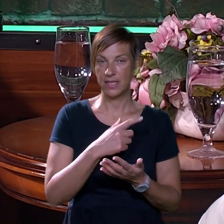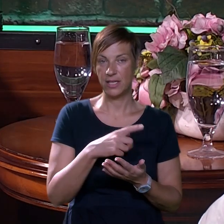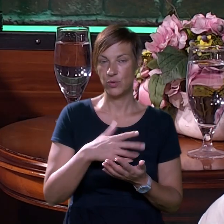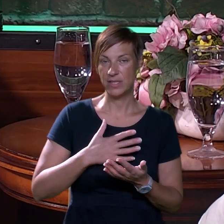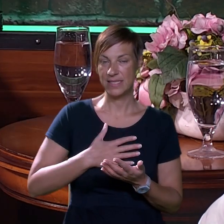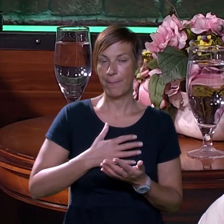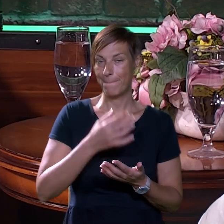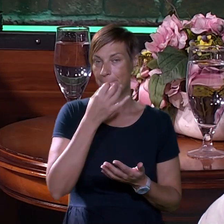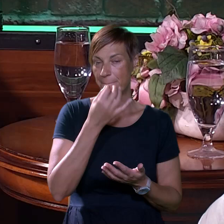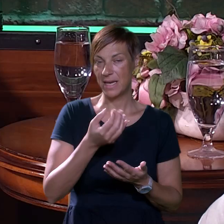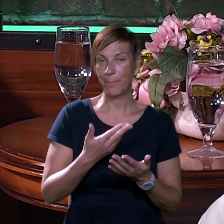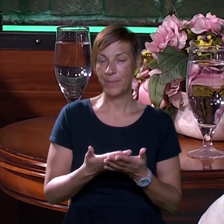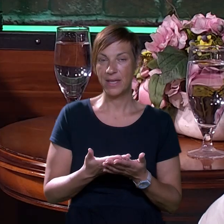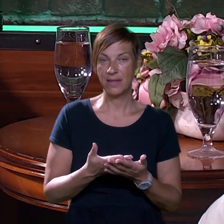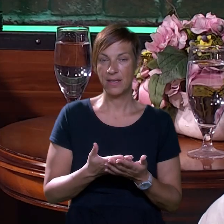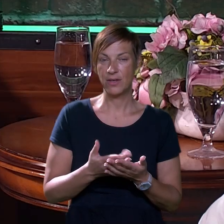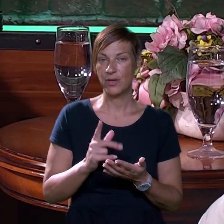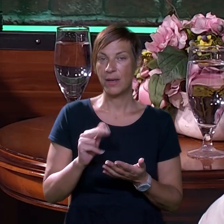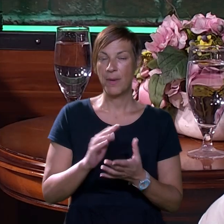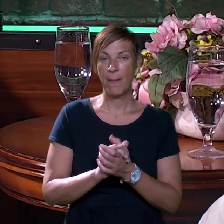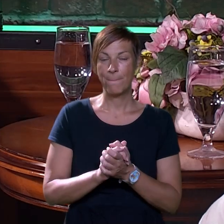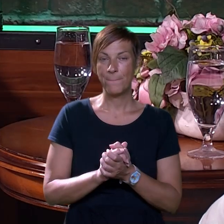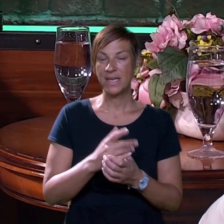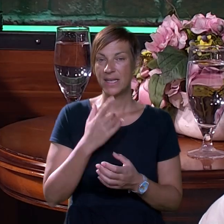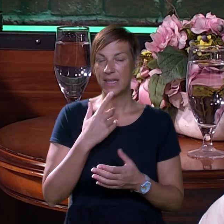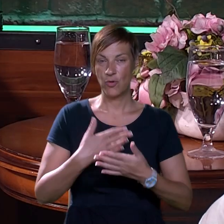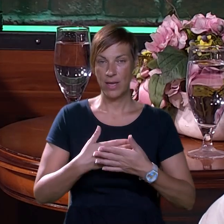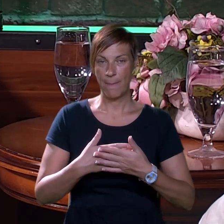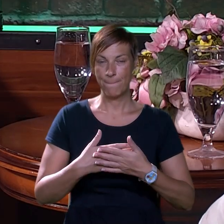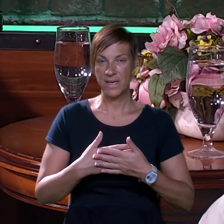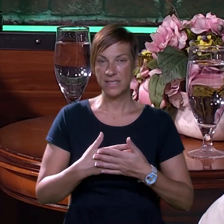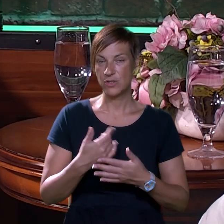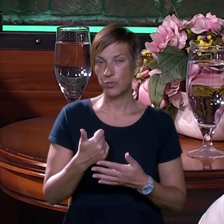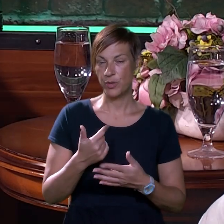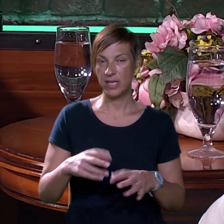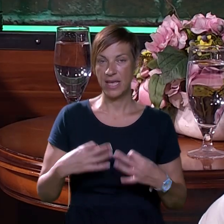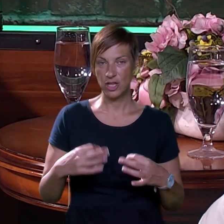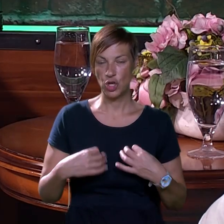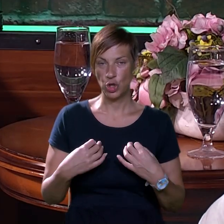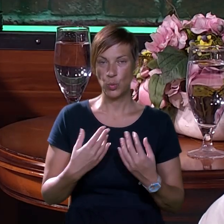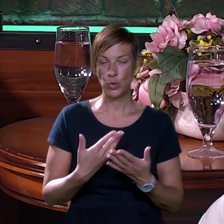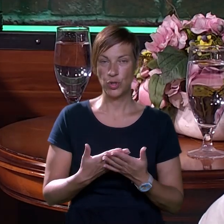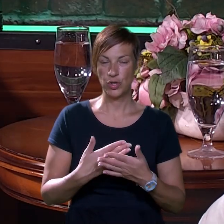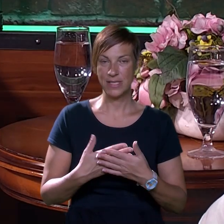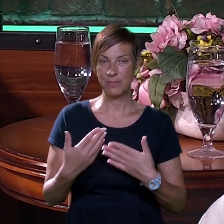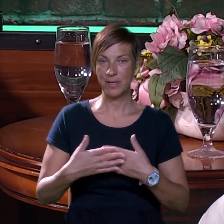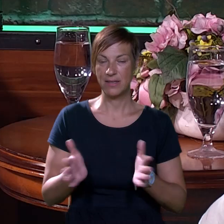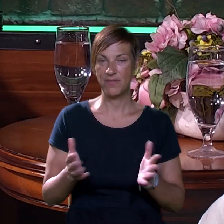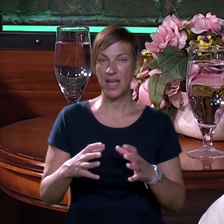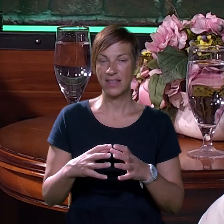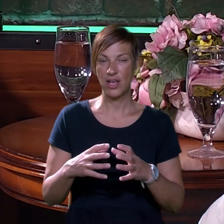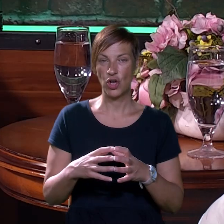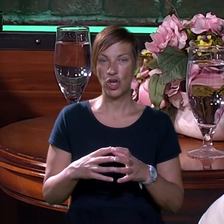ljudi se meni nekad čak pitaju, imam jednog prijatelja koji je čak pristupio jedno jutro ispred vrata